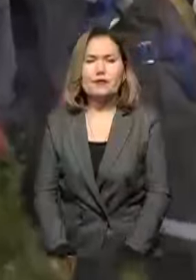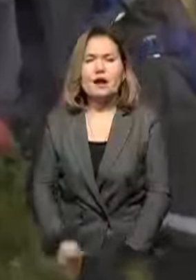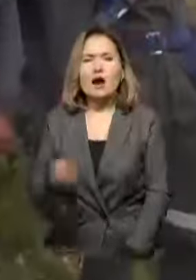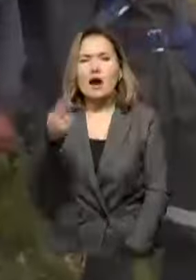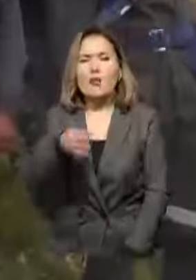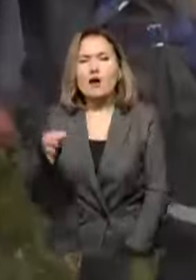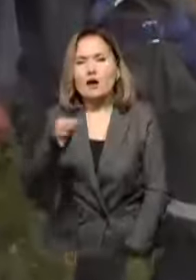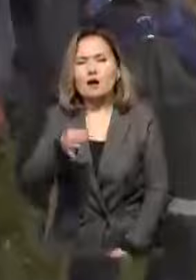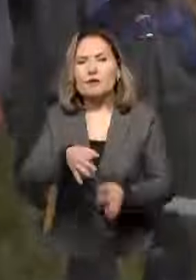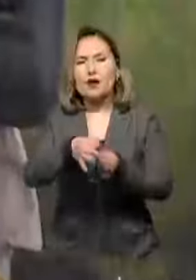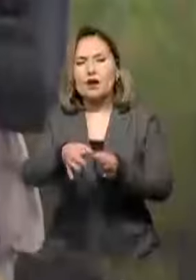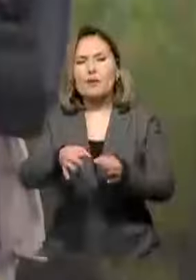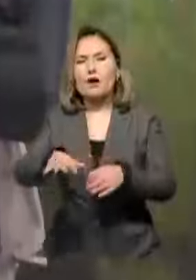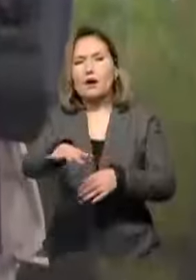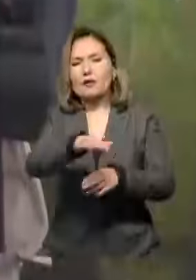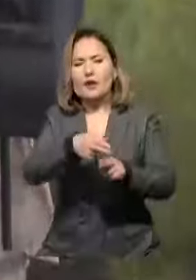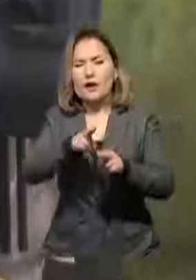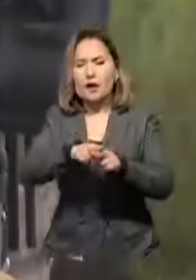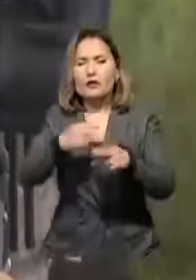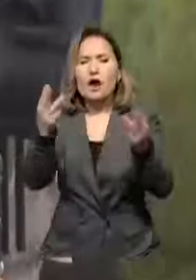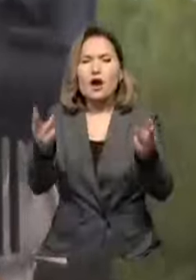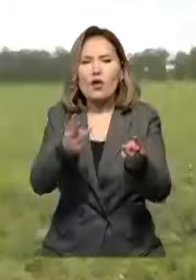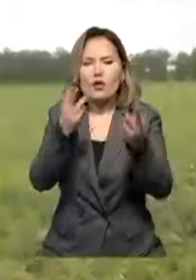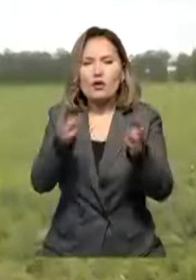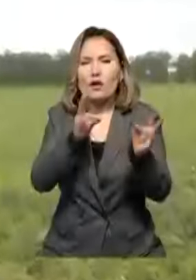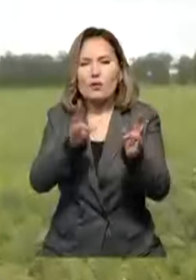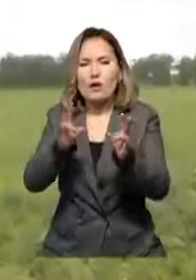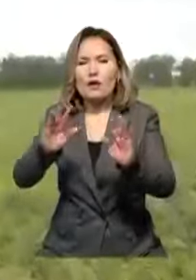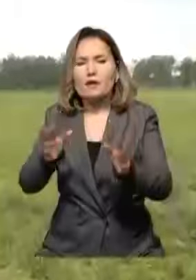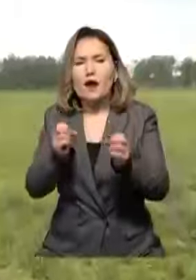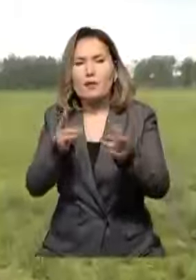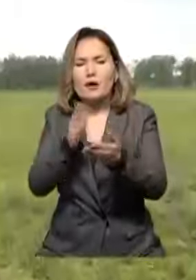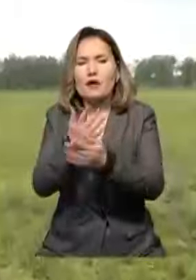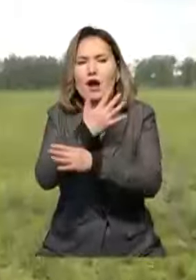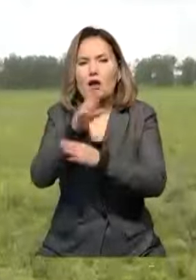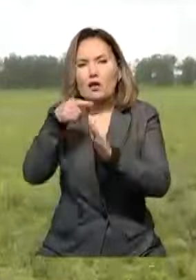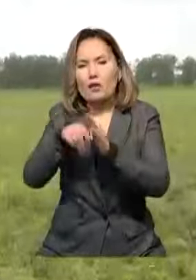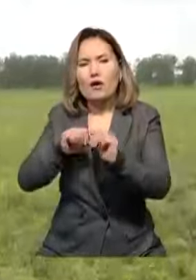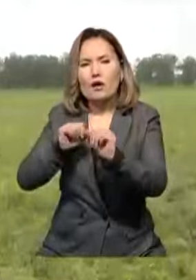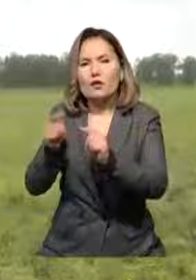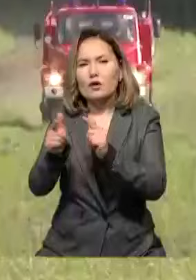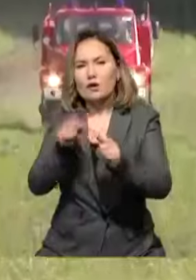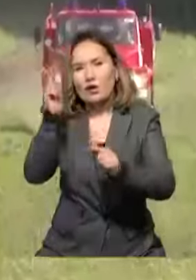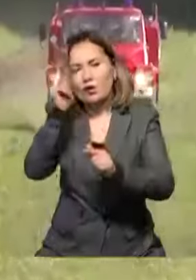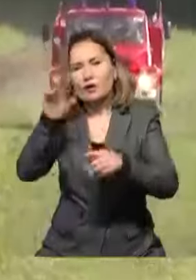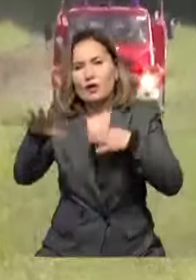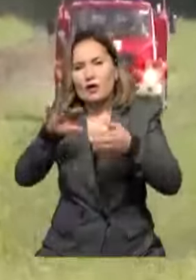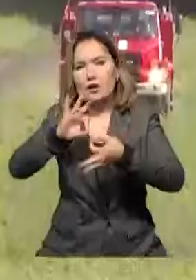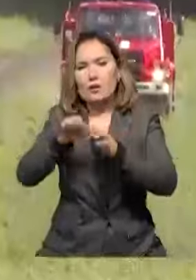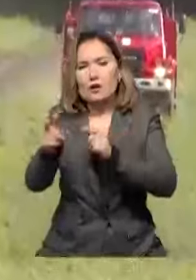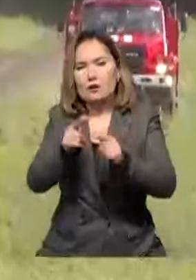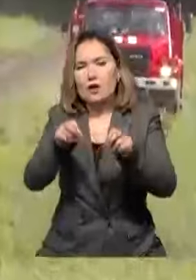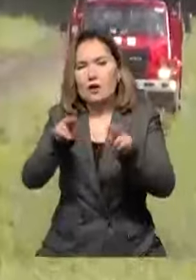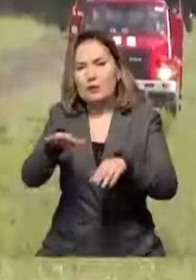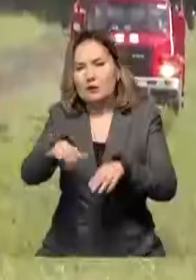Ақмола облысындағы Сандықтау ауданының жер бедері таулы әрі орманды. Онда өртке қарсы жаттығу жұмыстарын жүргізу өте күрделі болғандықтан әдейі